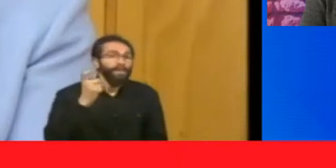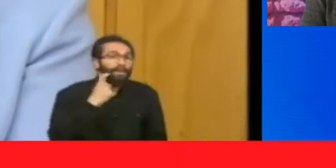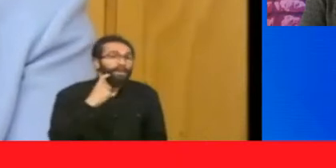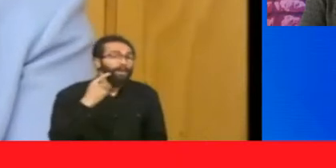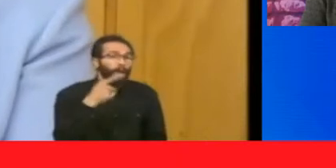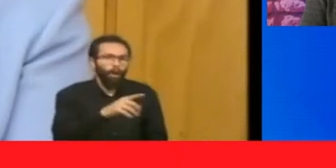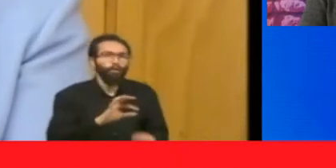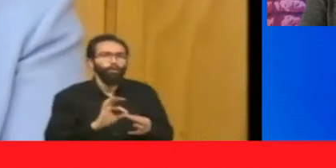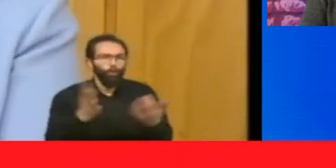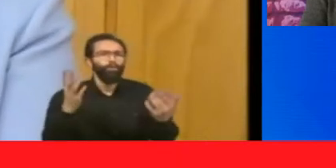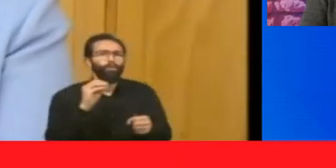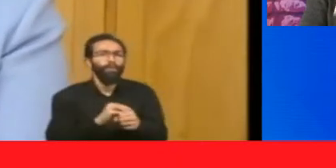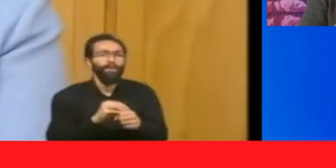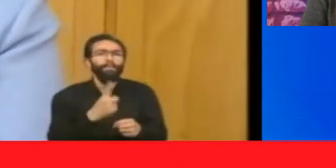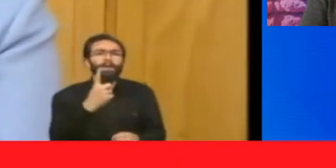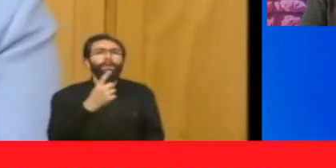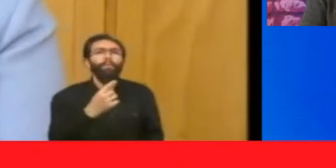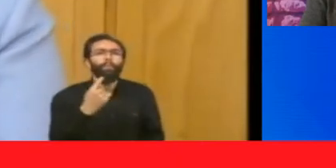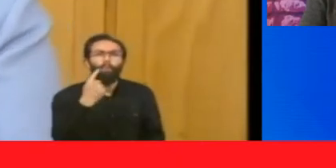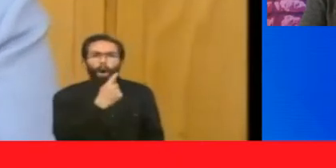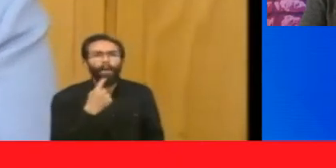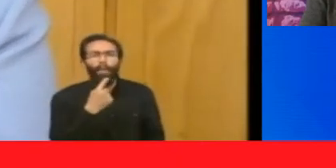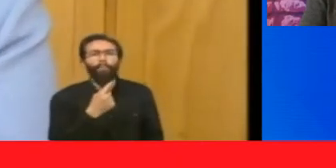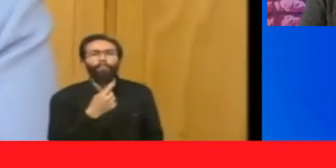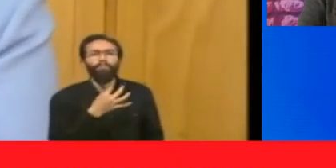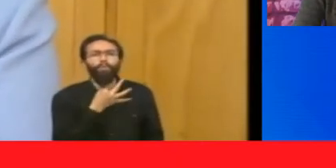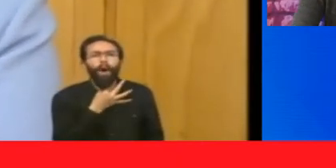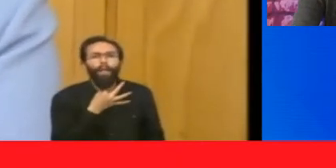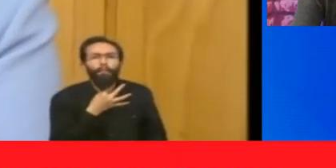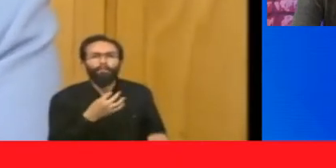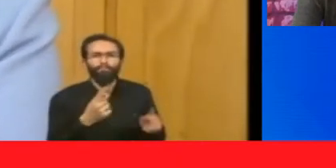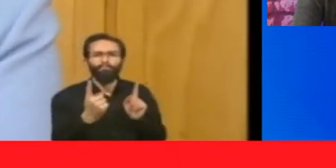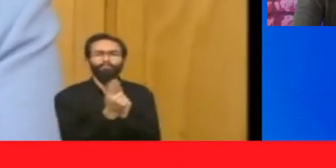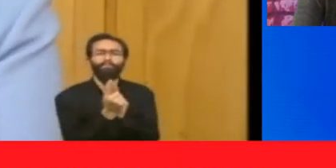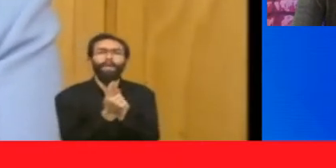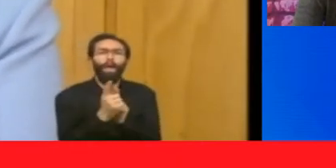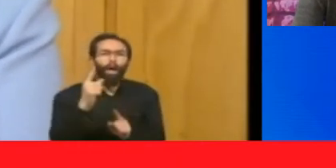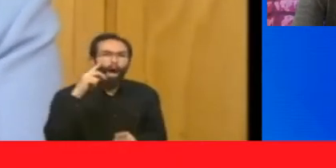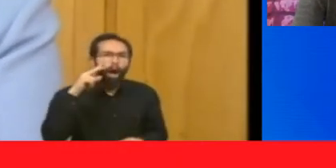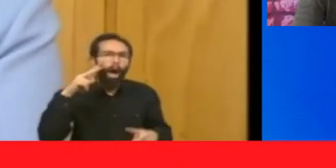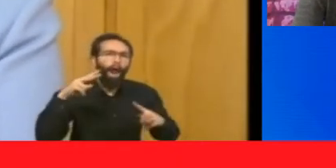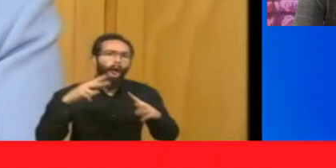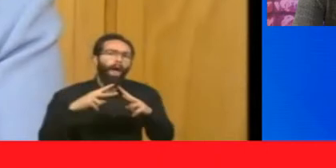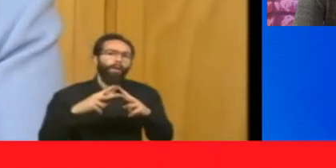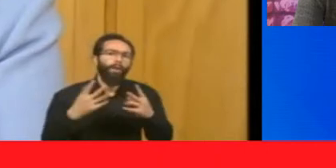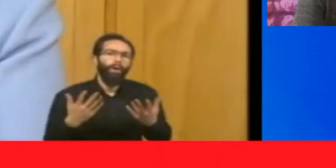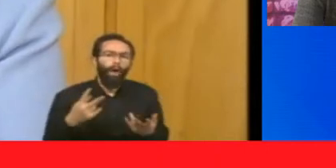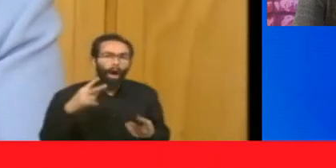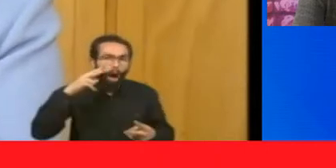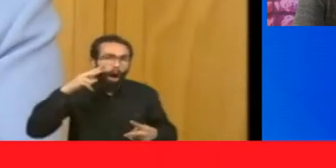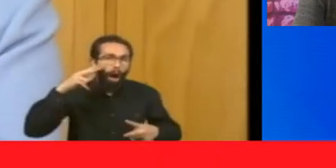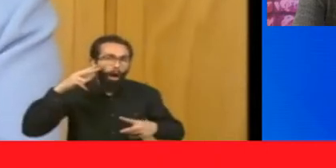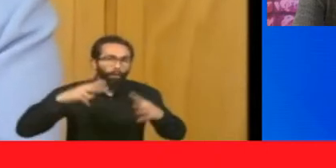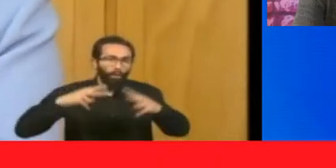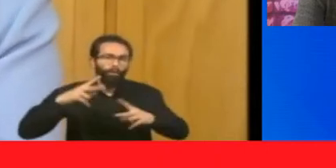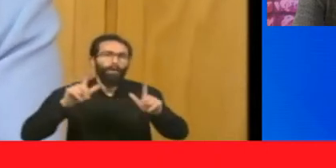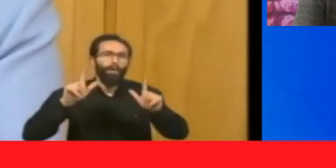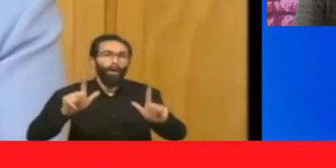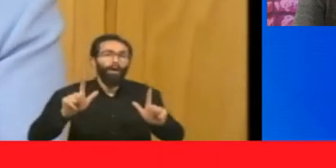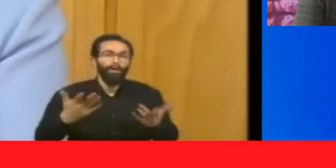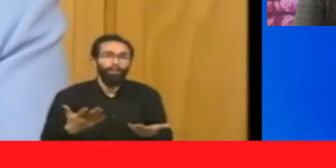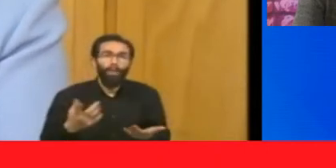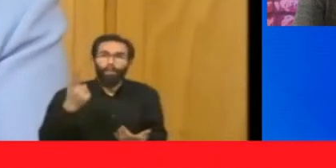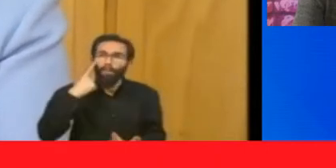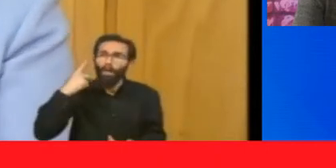muhatap aramaktadır değerli arkadaşlar. Devlet aklını ciddiyete ve üzerine düşeni yapmaya